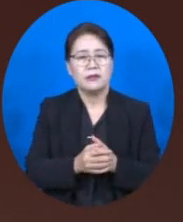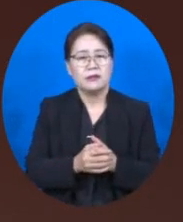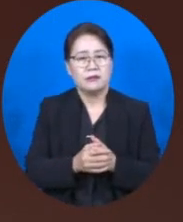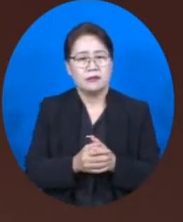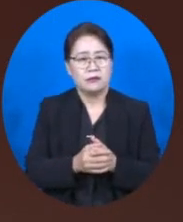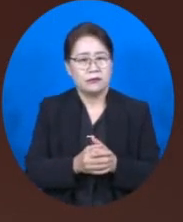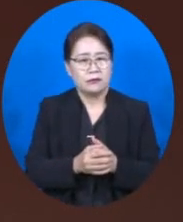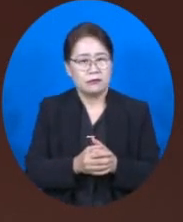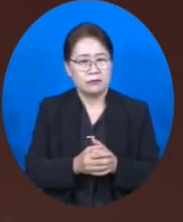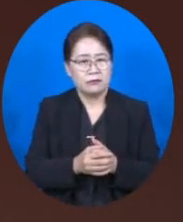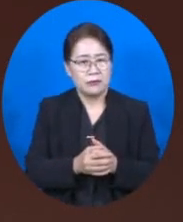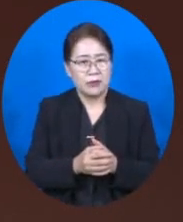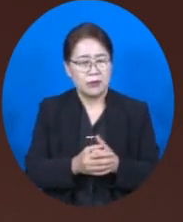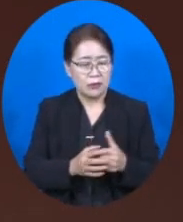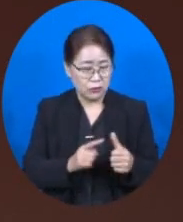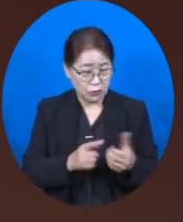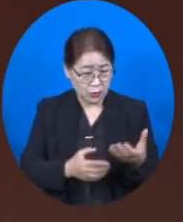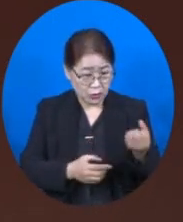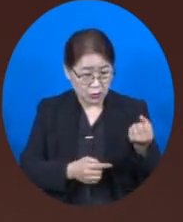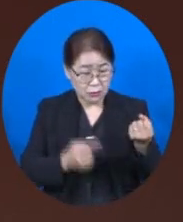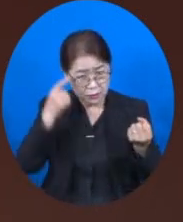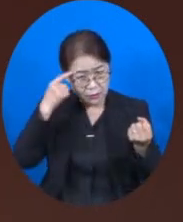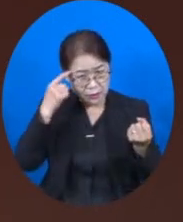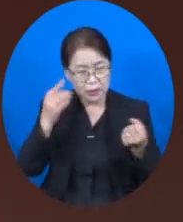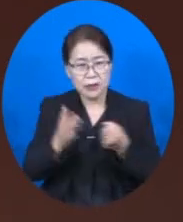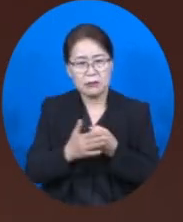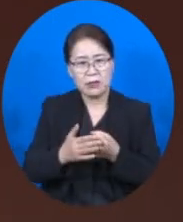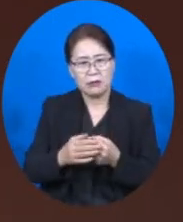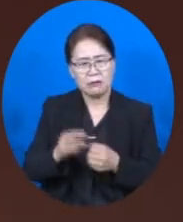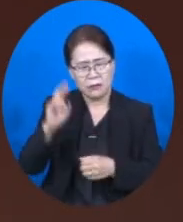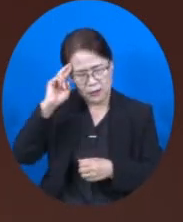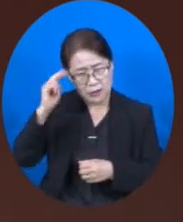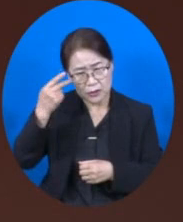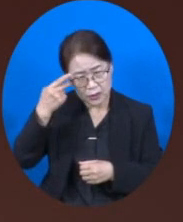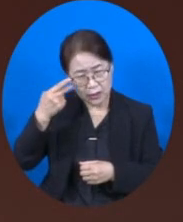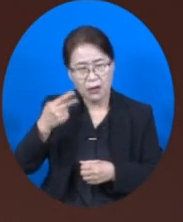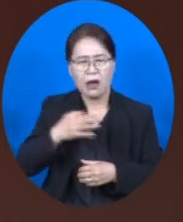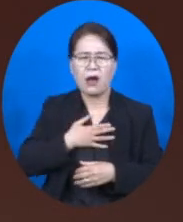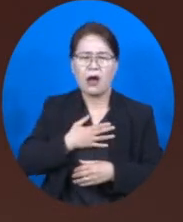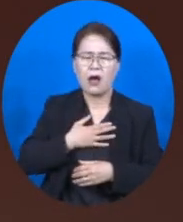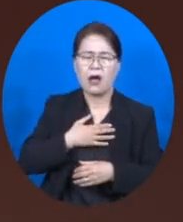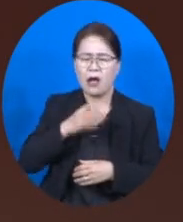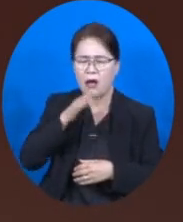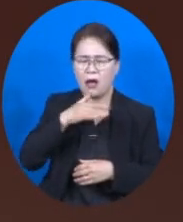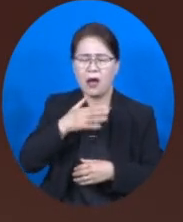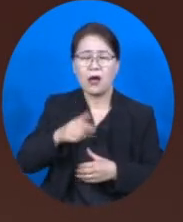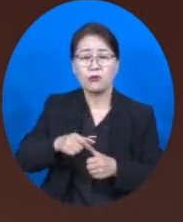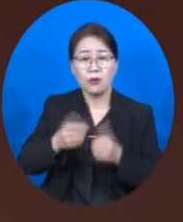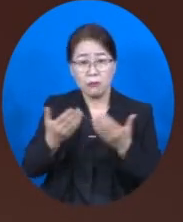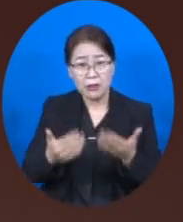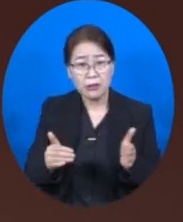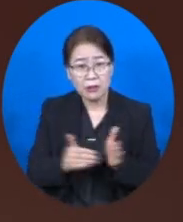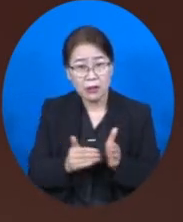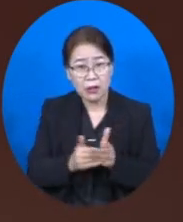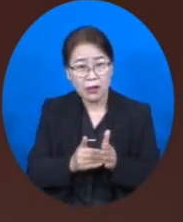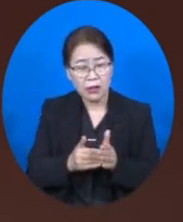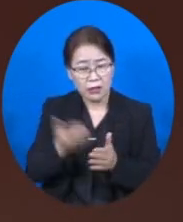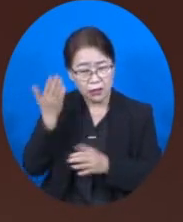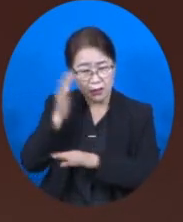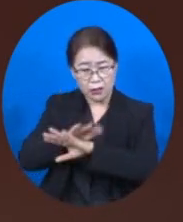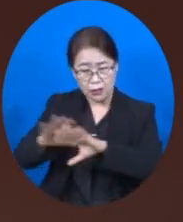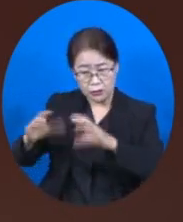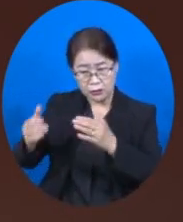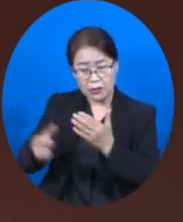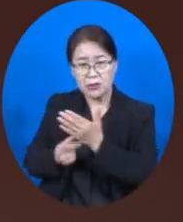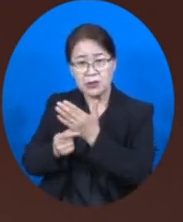소유로만 생각하기 때문에 많은 성도들이 착각합니다 아 나는 이제 구원받았다 천국행